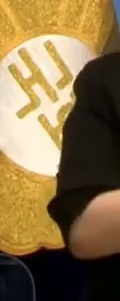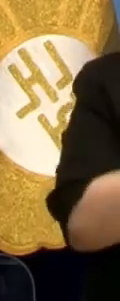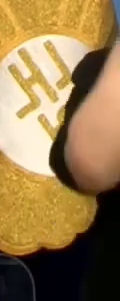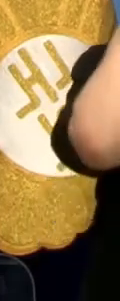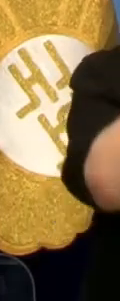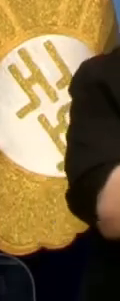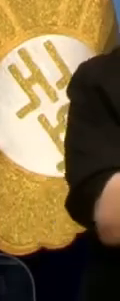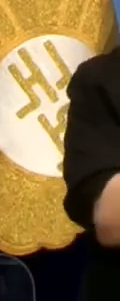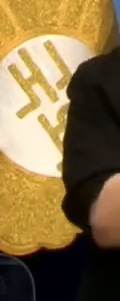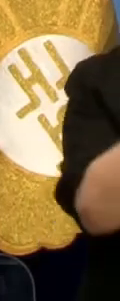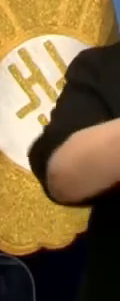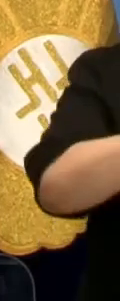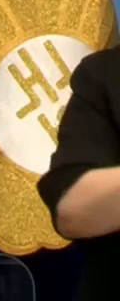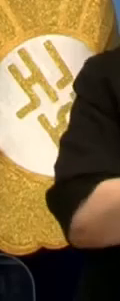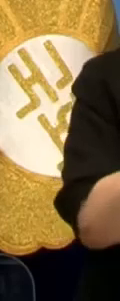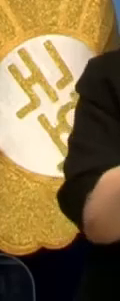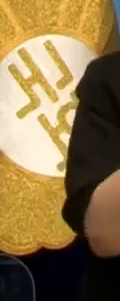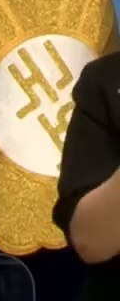찬성으로 돌아섰던 겁니다.